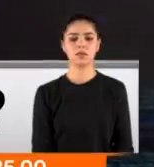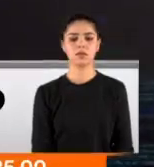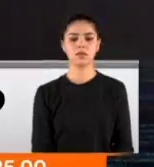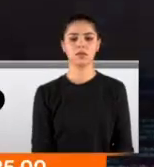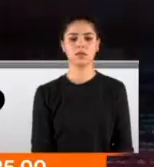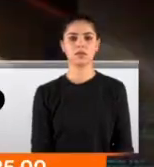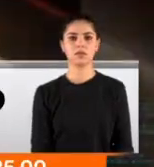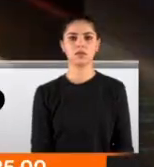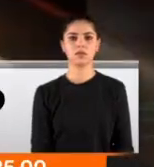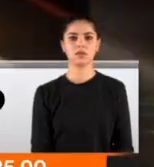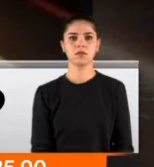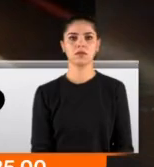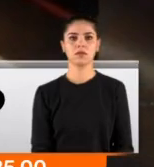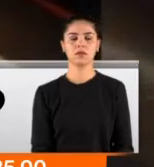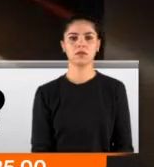söyledi.